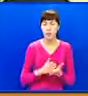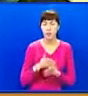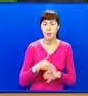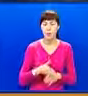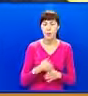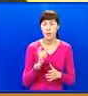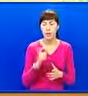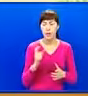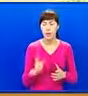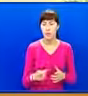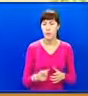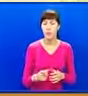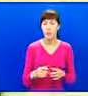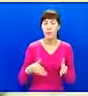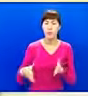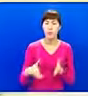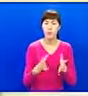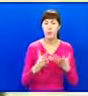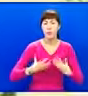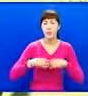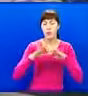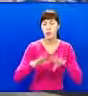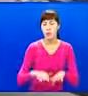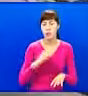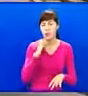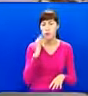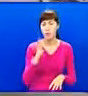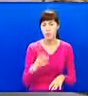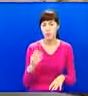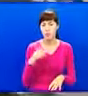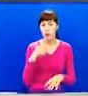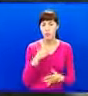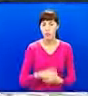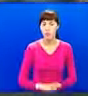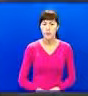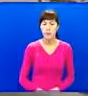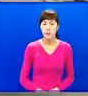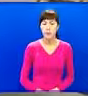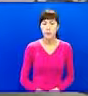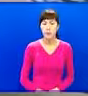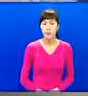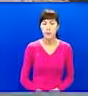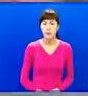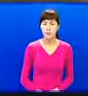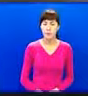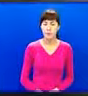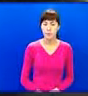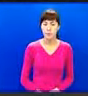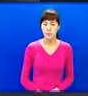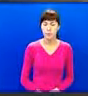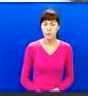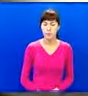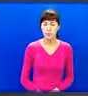мен тұрғындарына көшеде және қоғамдық орындарда жүргенде сақ болуды ескертеді. Гүлсанат Қалмырзағызы, Бақыт Байларов,